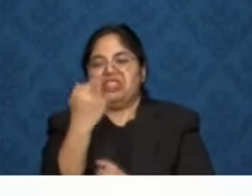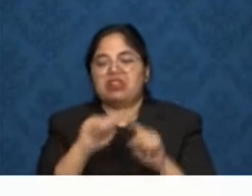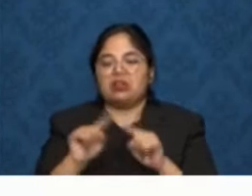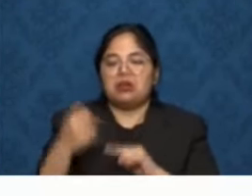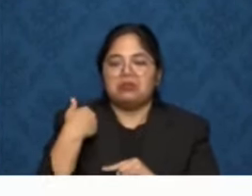บังคับทุกประการฮะ